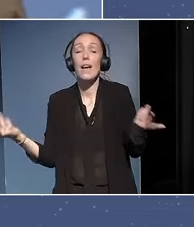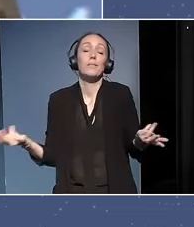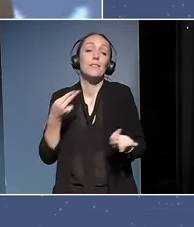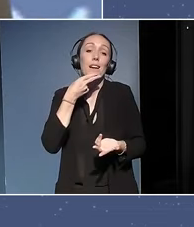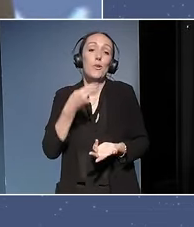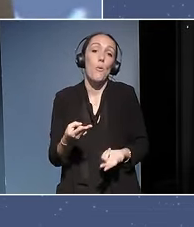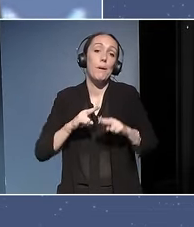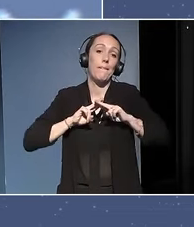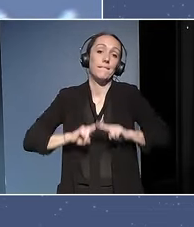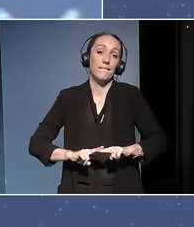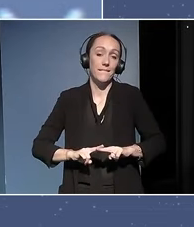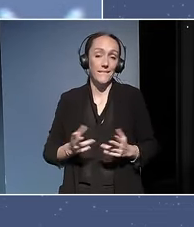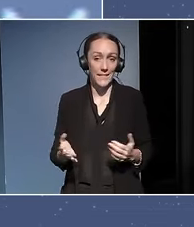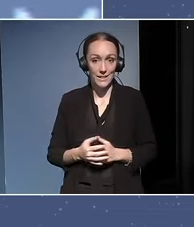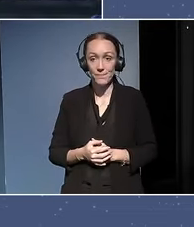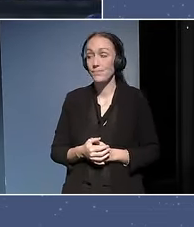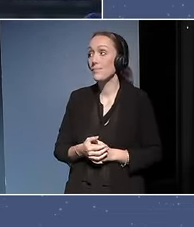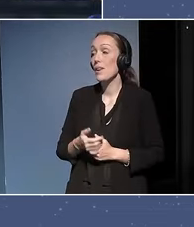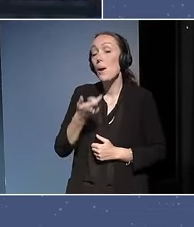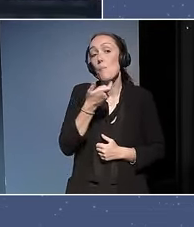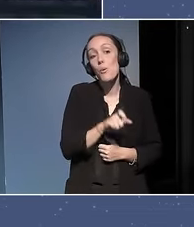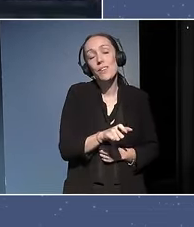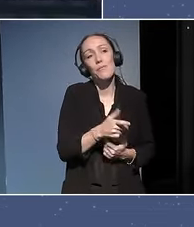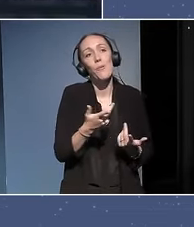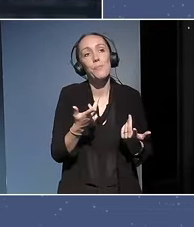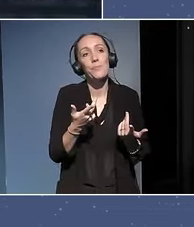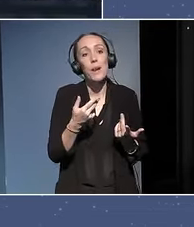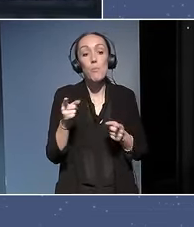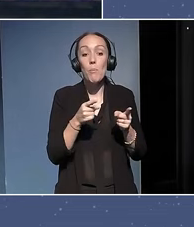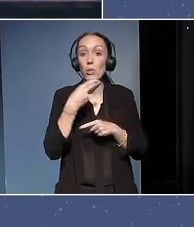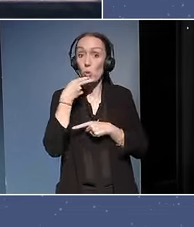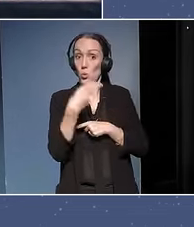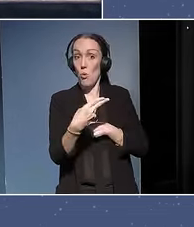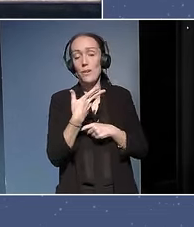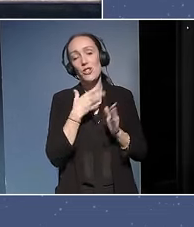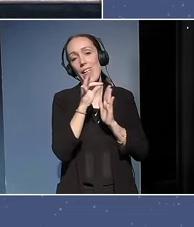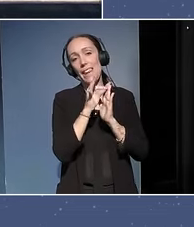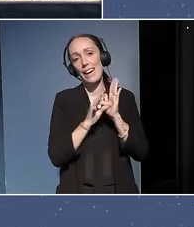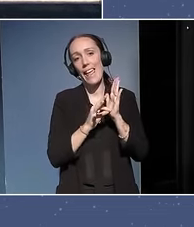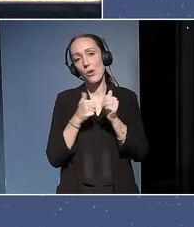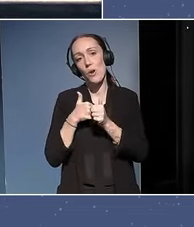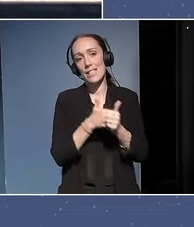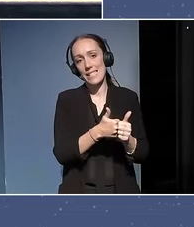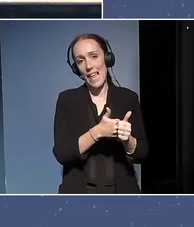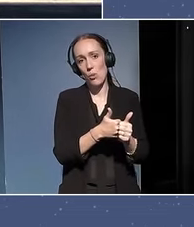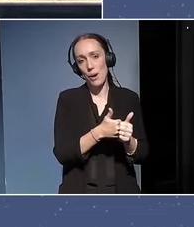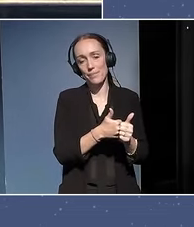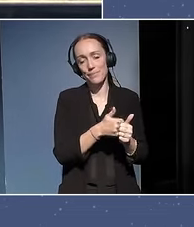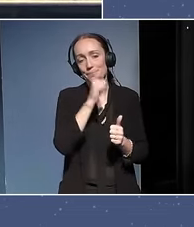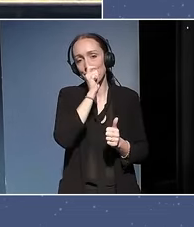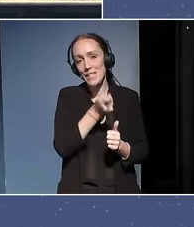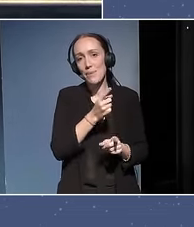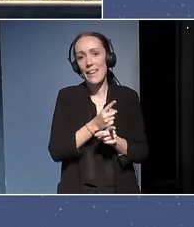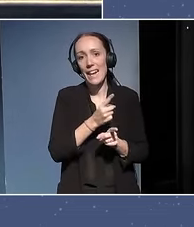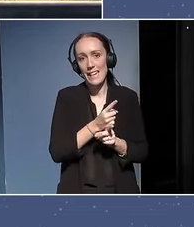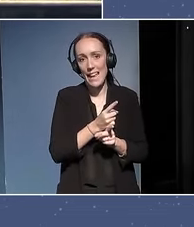regole Eh sì zoologiche nel dare i nomi e che bisogna rispettare